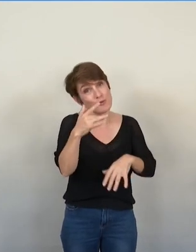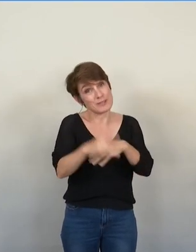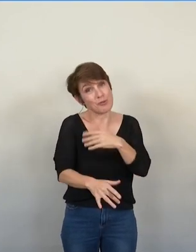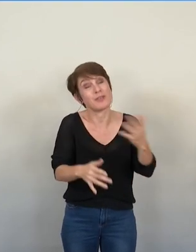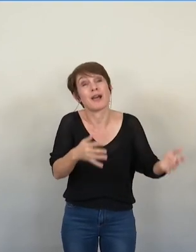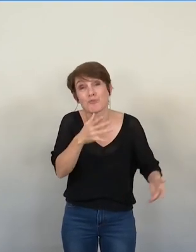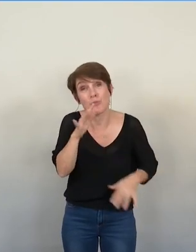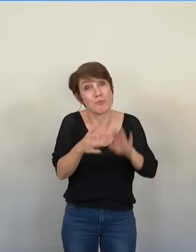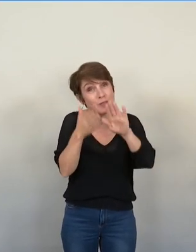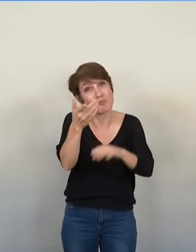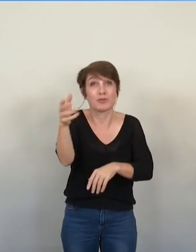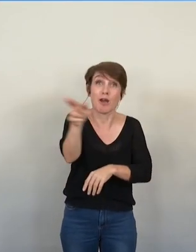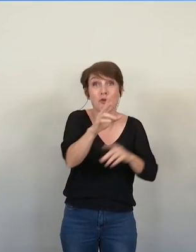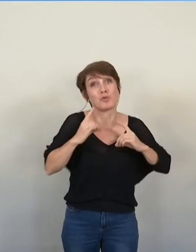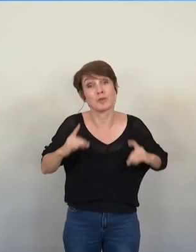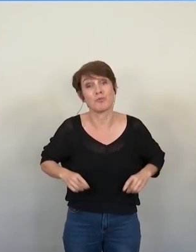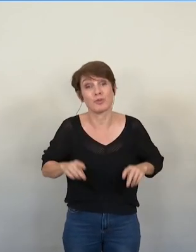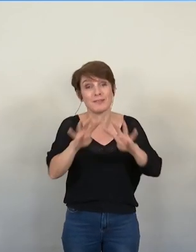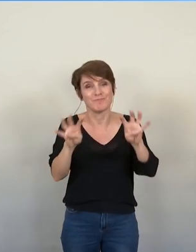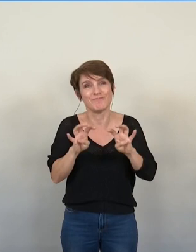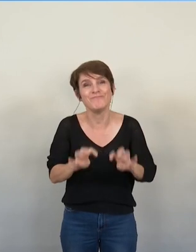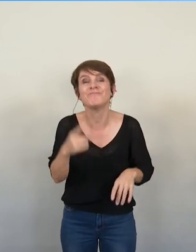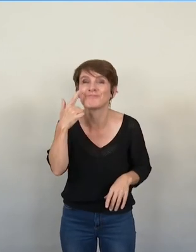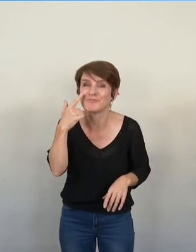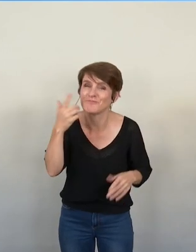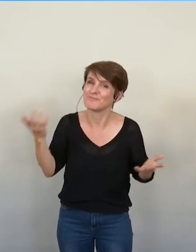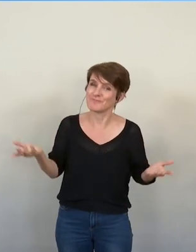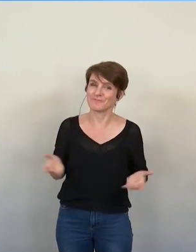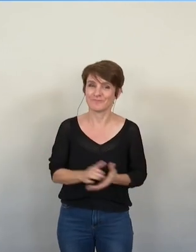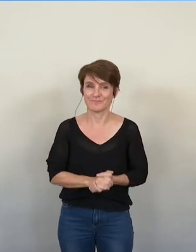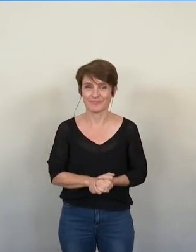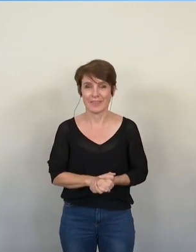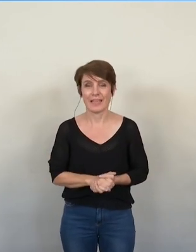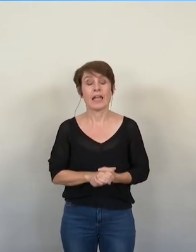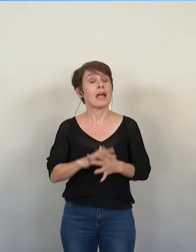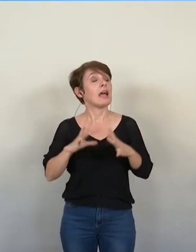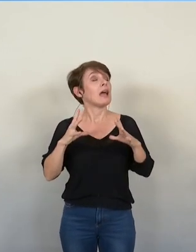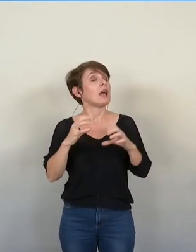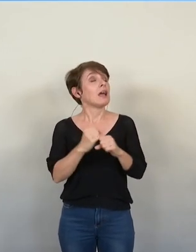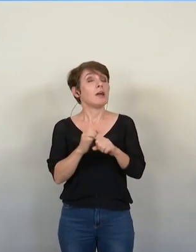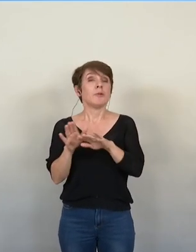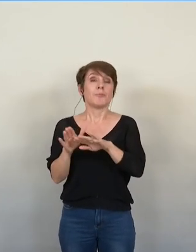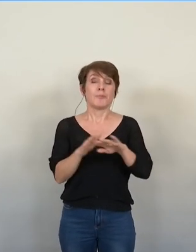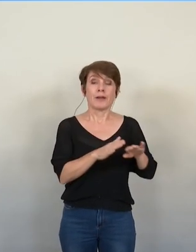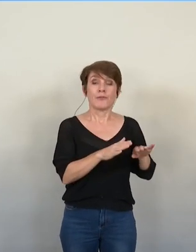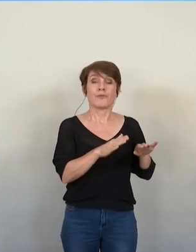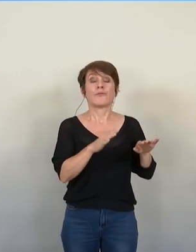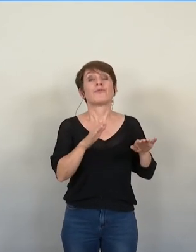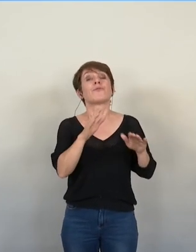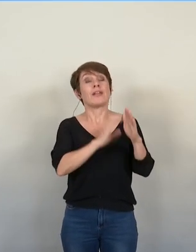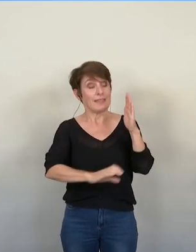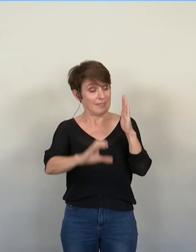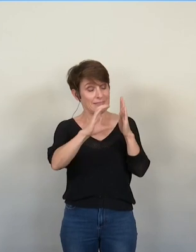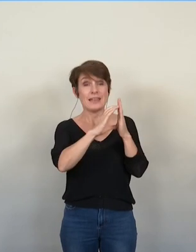ça reviendra peut-être que cela reviendra si on reprend sur la délibération